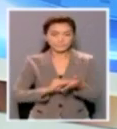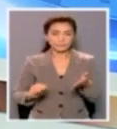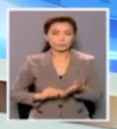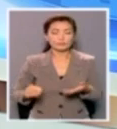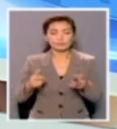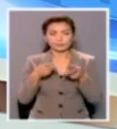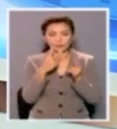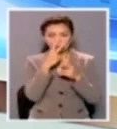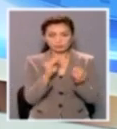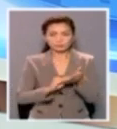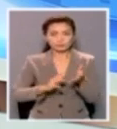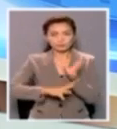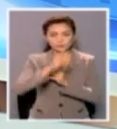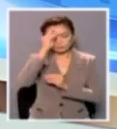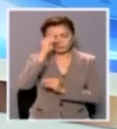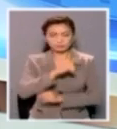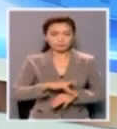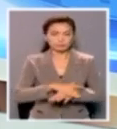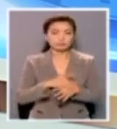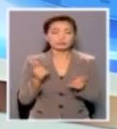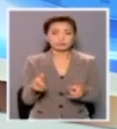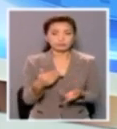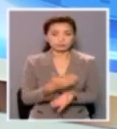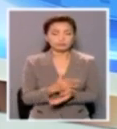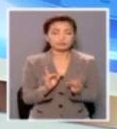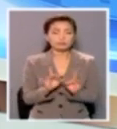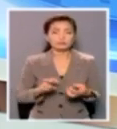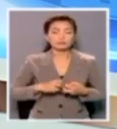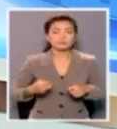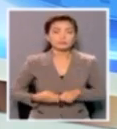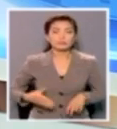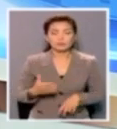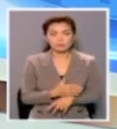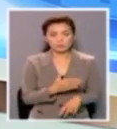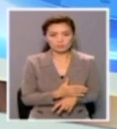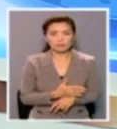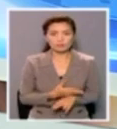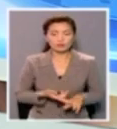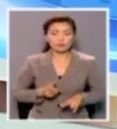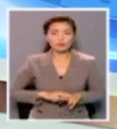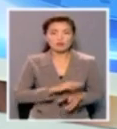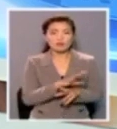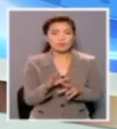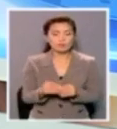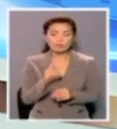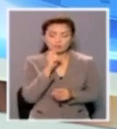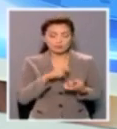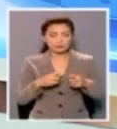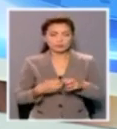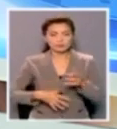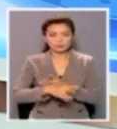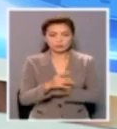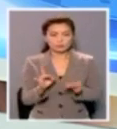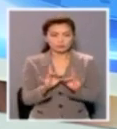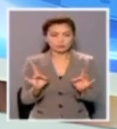жазбасынан үзінді. Жазылған пікірді жергілікті халық растады. Айта-айта Алтайды Жамал апай қартайдының күйін кешкен күрмеулі мәселені